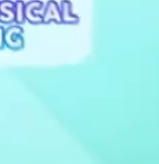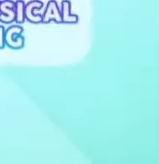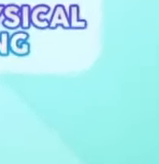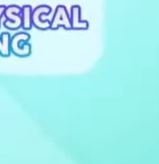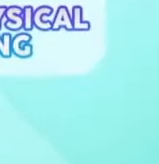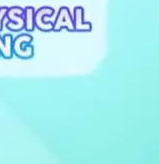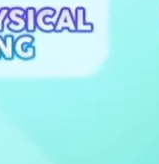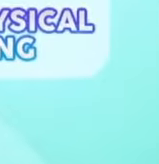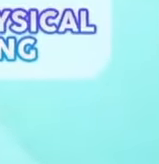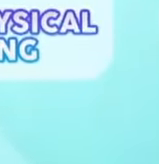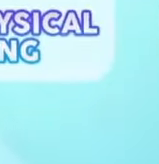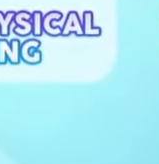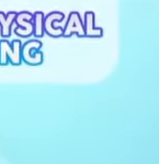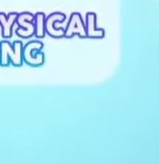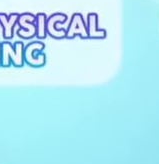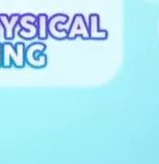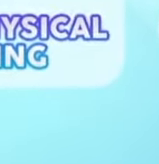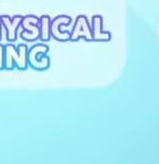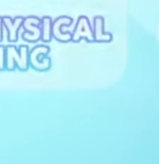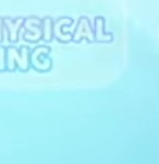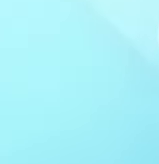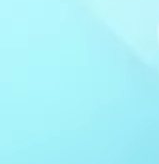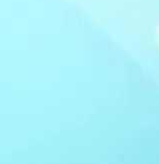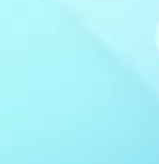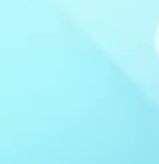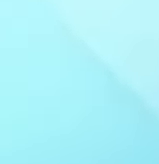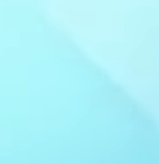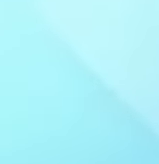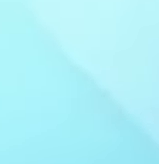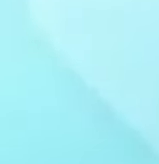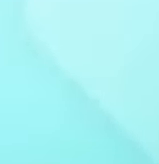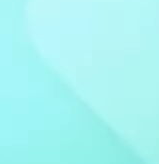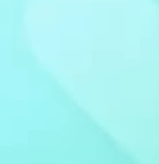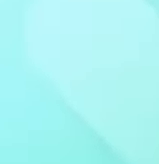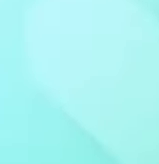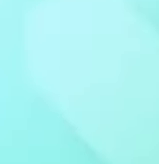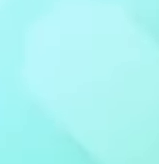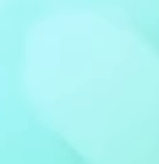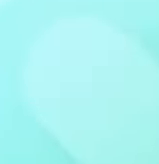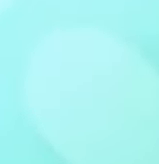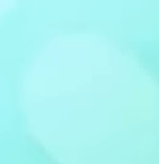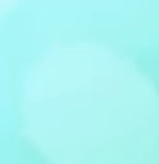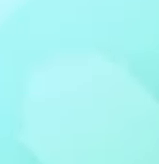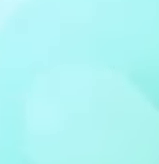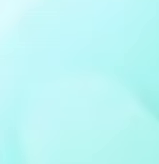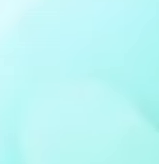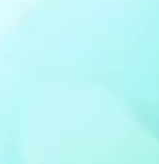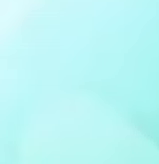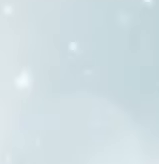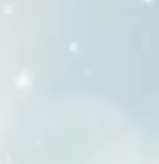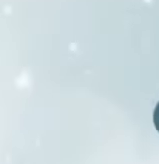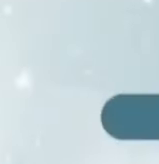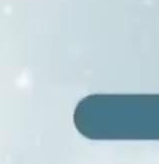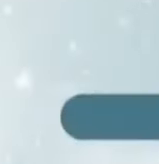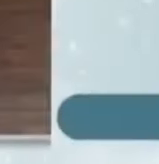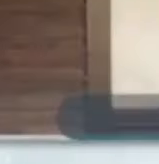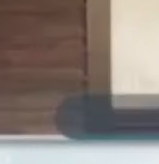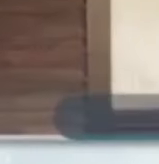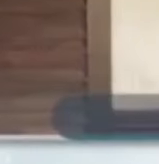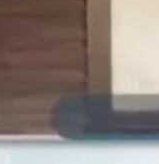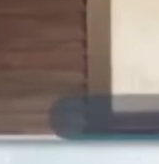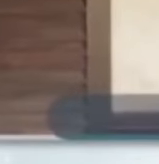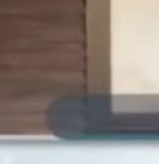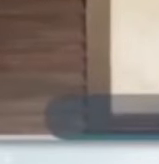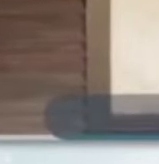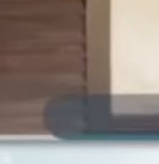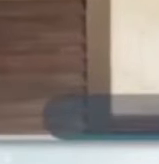Always follow safety health protocols. G, pabakuna na. Tapos, flex mo na! Kamusta